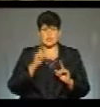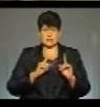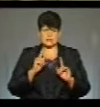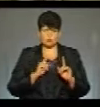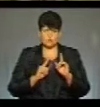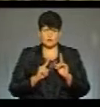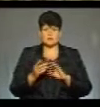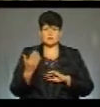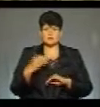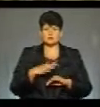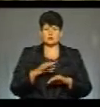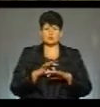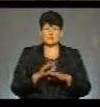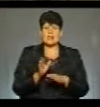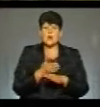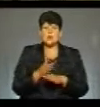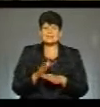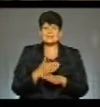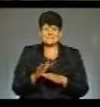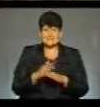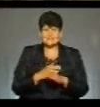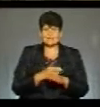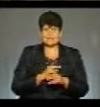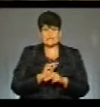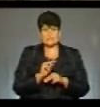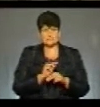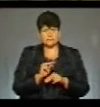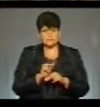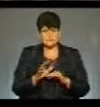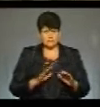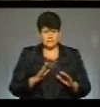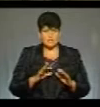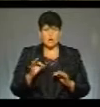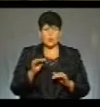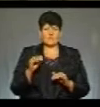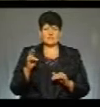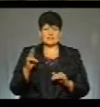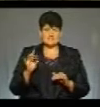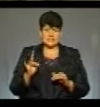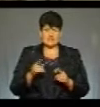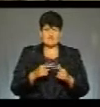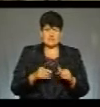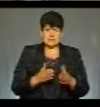цього було проведено роздільне штабне тренування, де офіцери в складі відділення служби